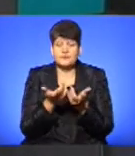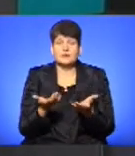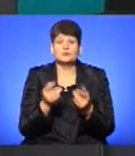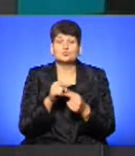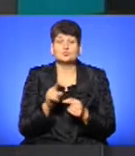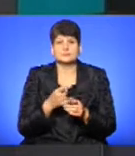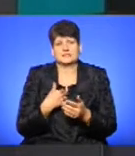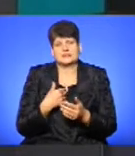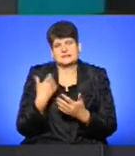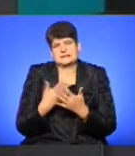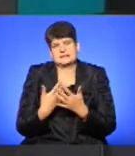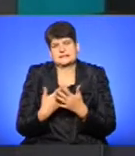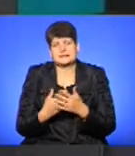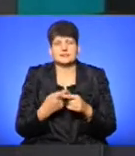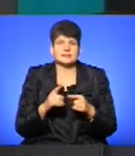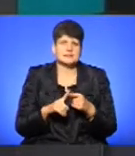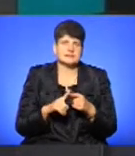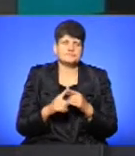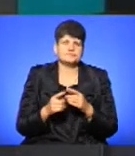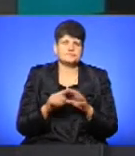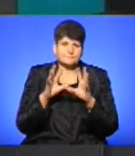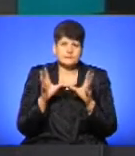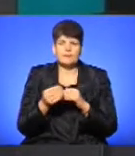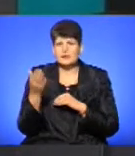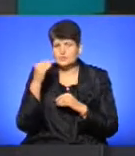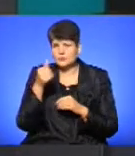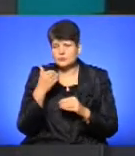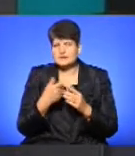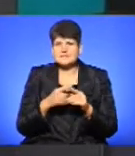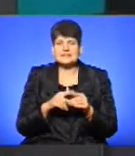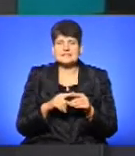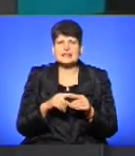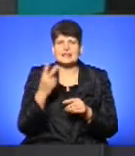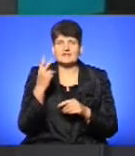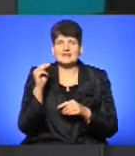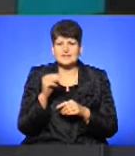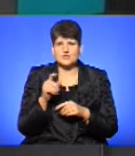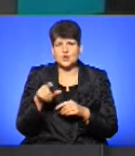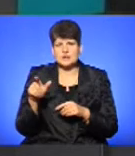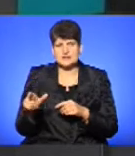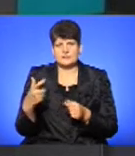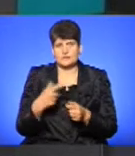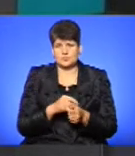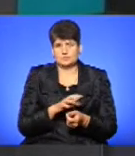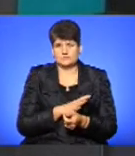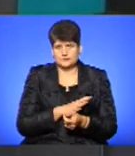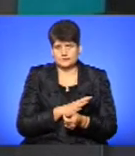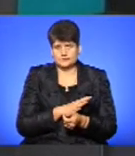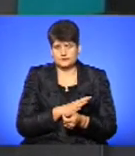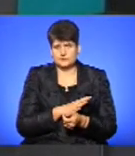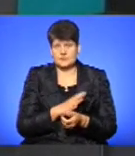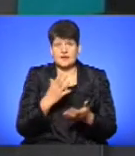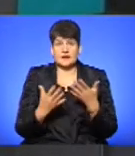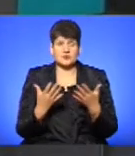це... У нас взагалі в минулому році 2000 осіб провакцинувались, тобто в межах 2000. Якщо